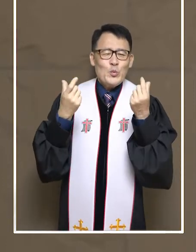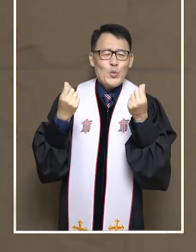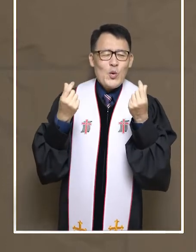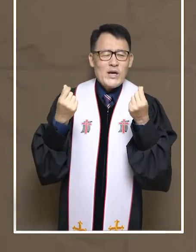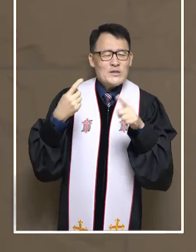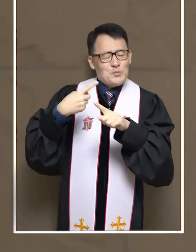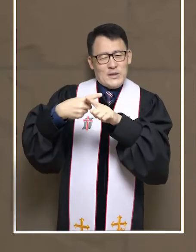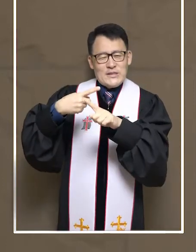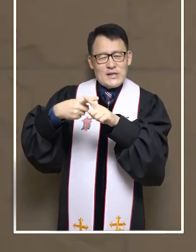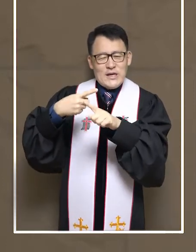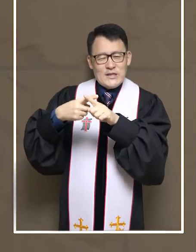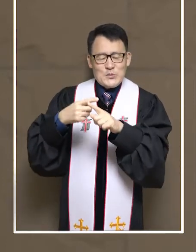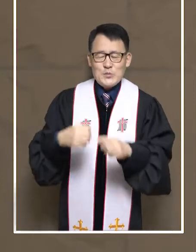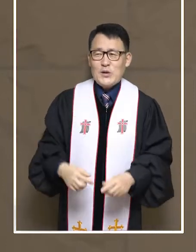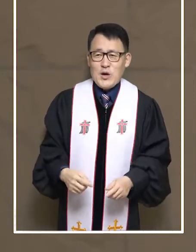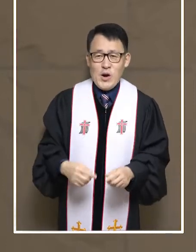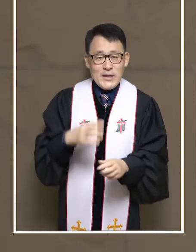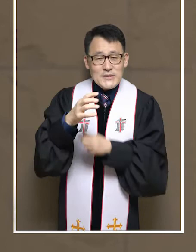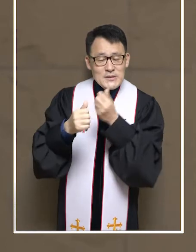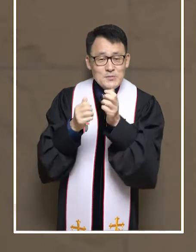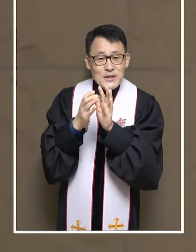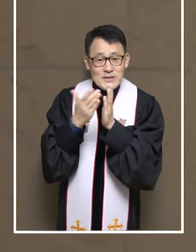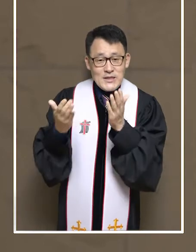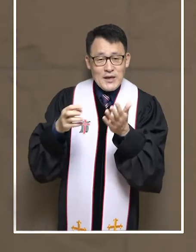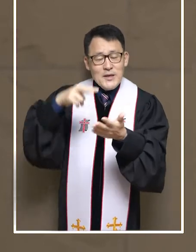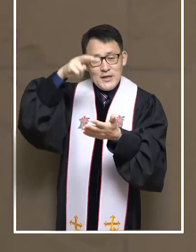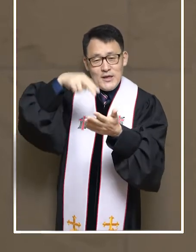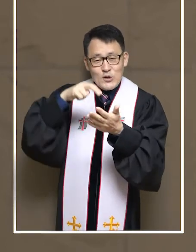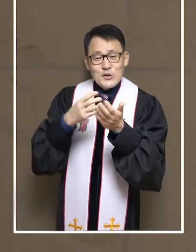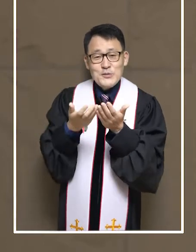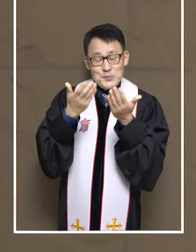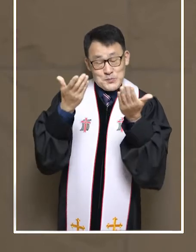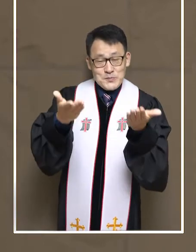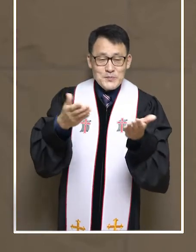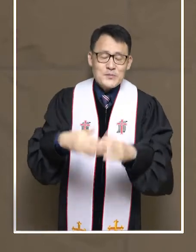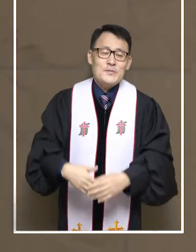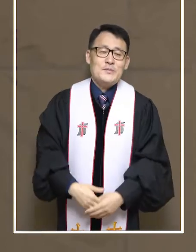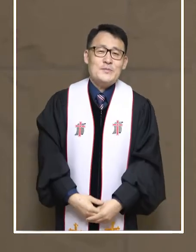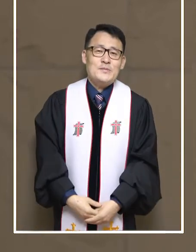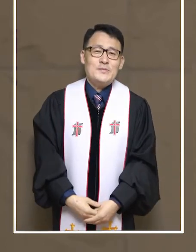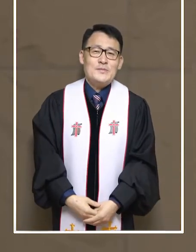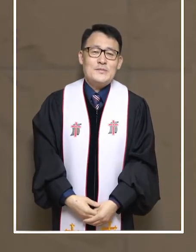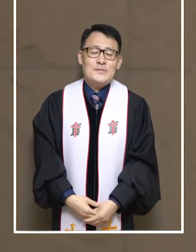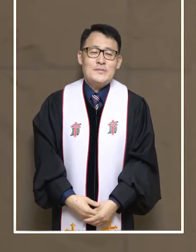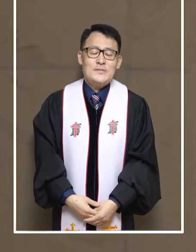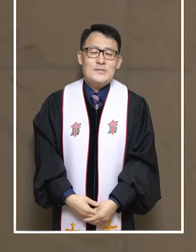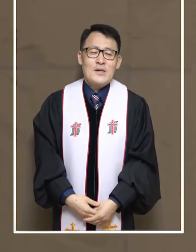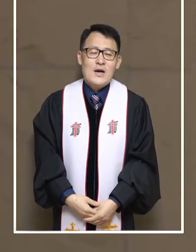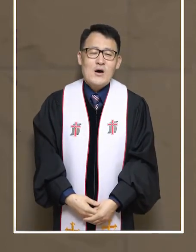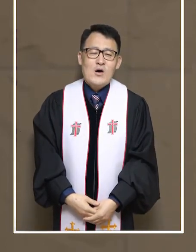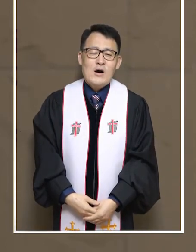시작되는 부분의 일부를 군데군데 발췌해서 읽어드리고자 합니다.